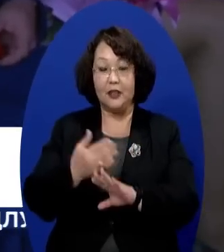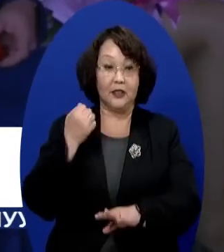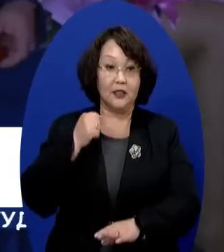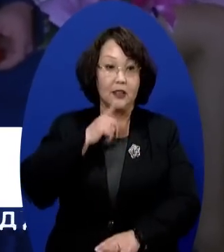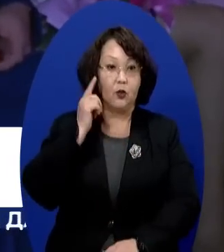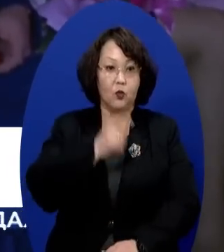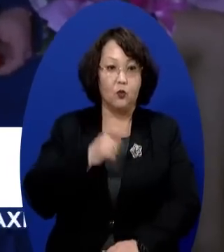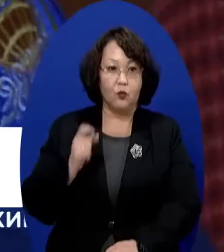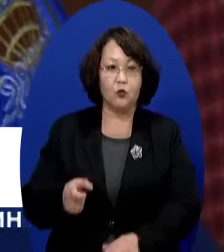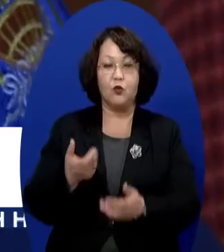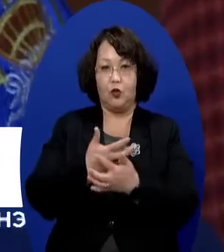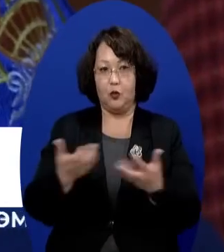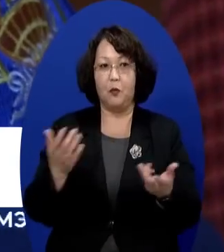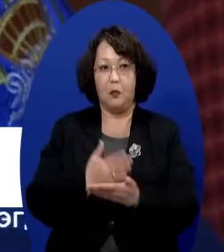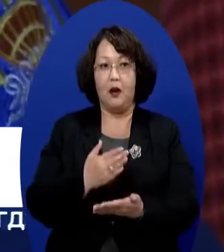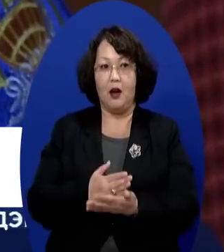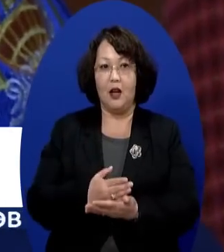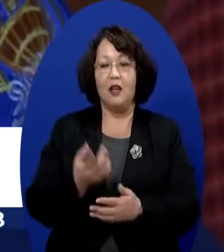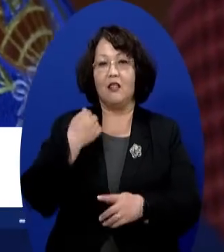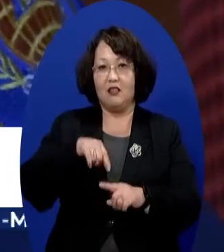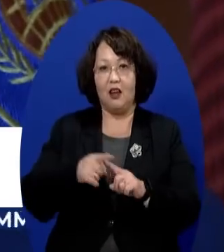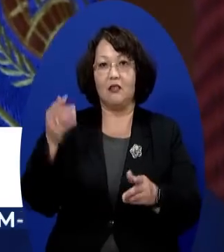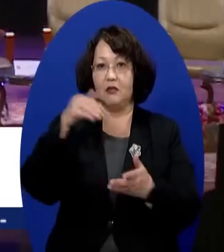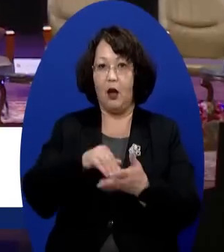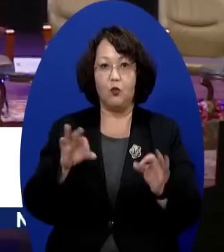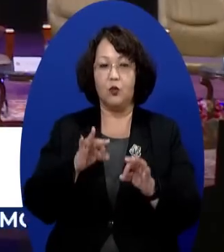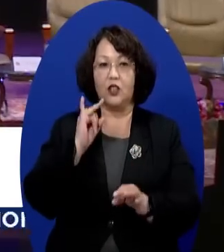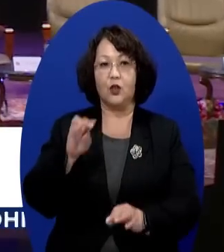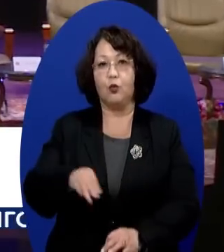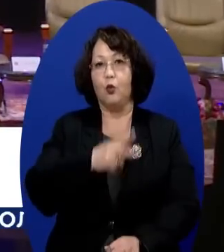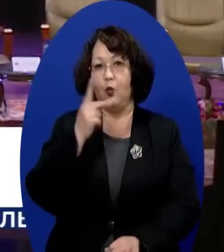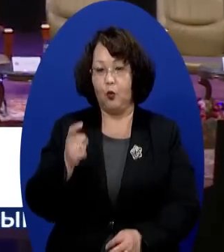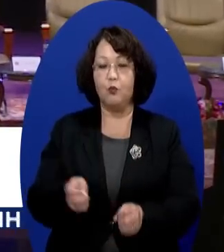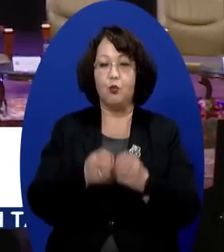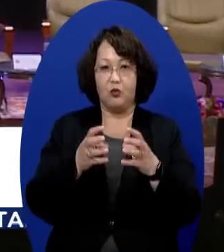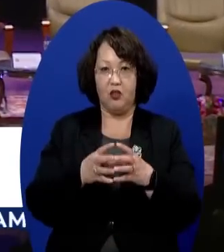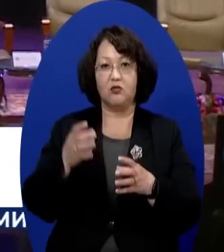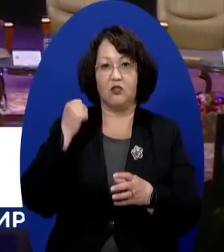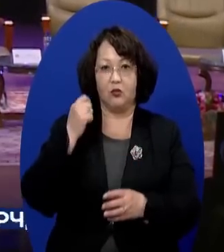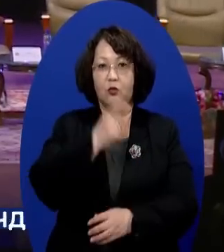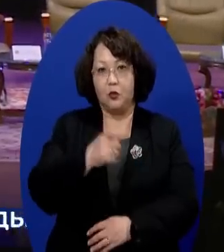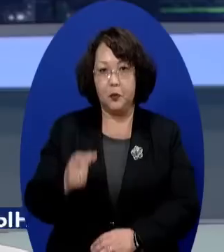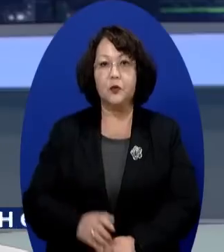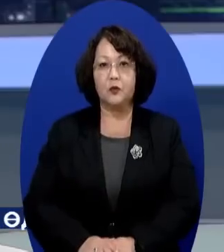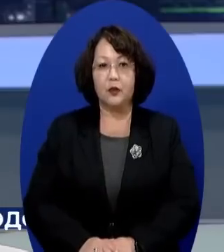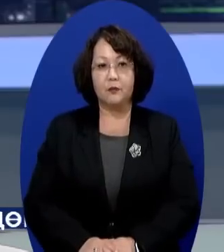энэ салбарт олон бий. Тиймээс дахин давтагдашгүй их түүхийг тэд бүтээж байна.